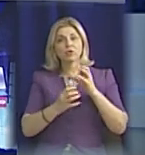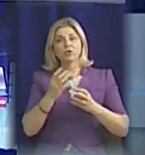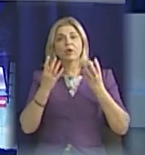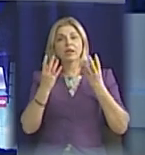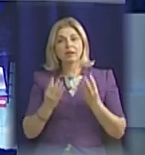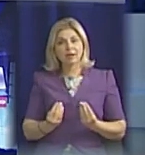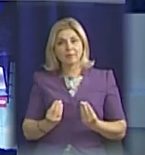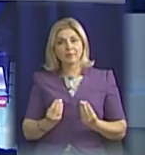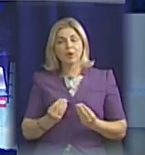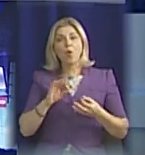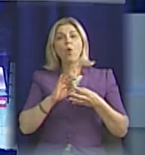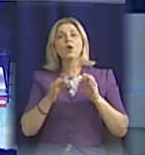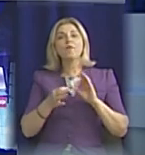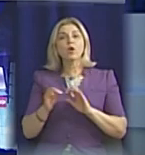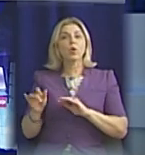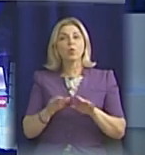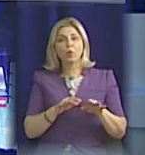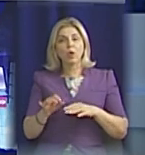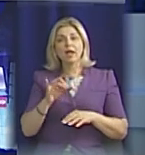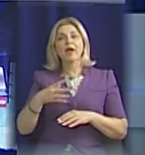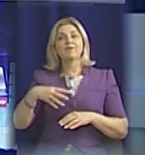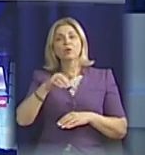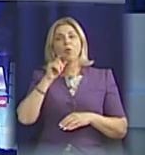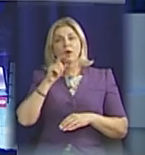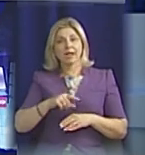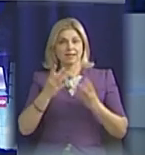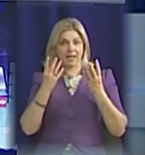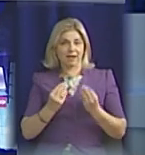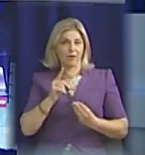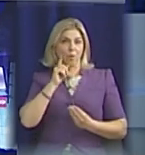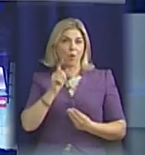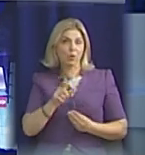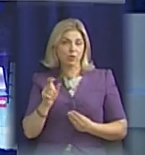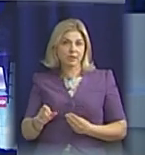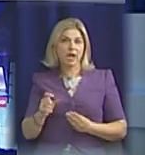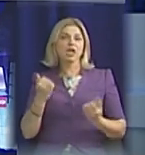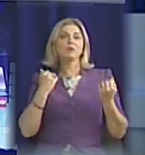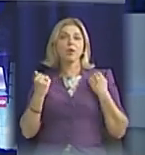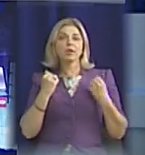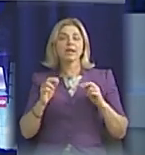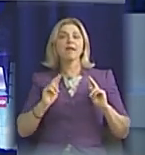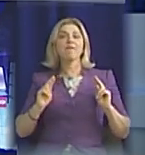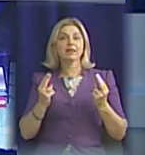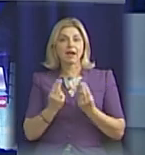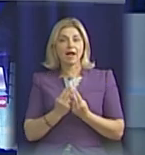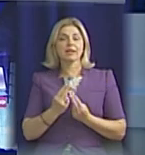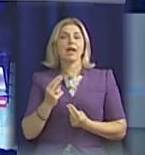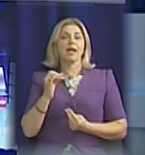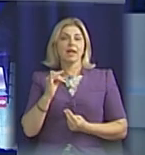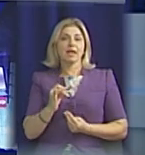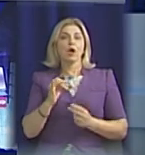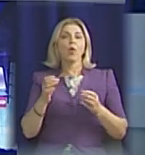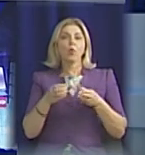дню Олімпійського руху та Всеукраїнському дню молоді, благодійний фонд «Індиго» та спортивна федерація «ІФІТ» і